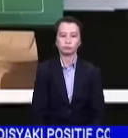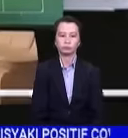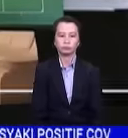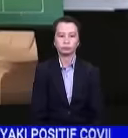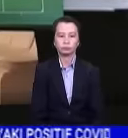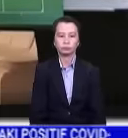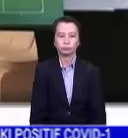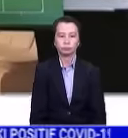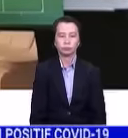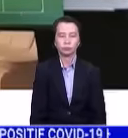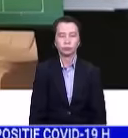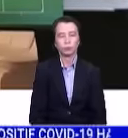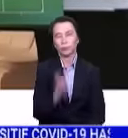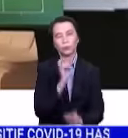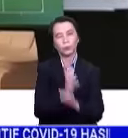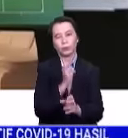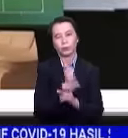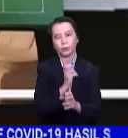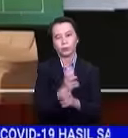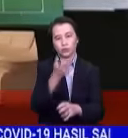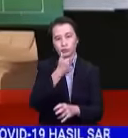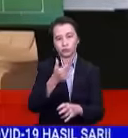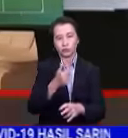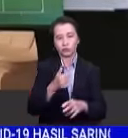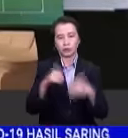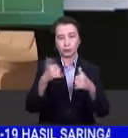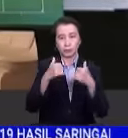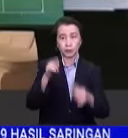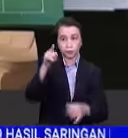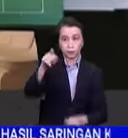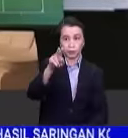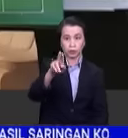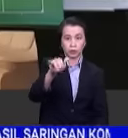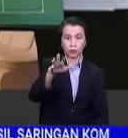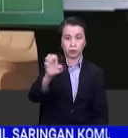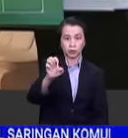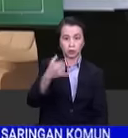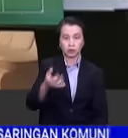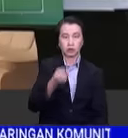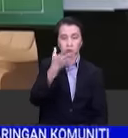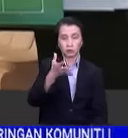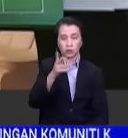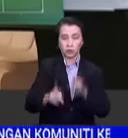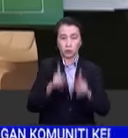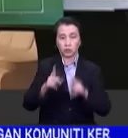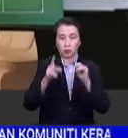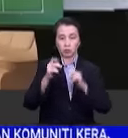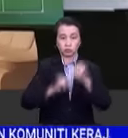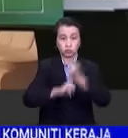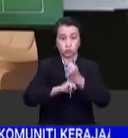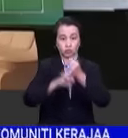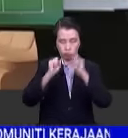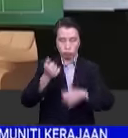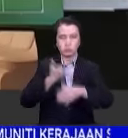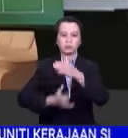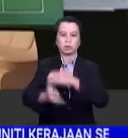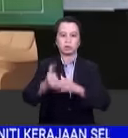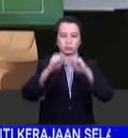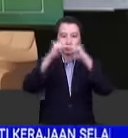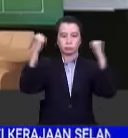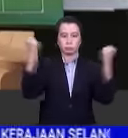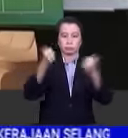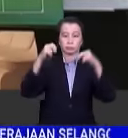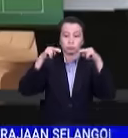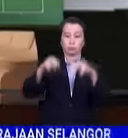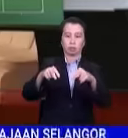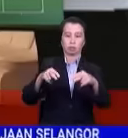It's not going to be a difficult game for sure because we play in their home, the weather, and now the fans are allowed to come in the stadium. So it's not going to be easy,